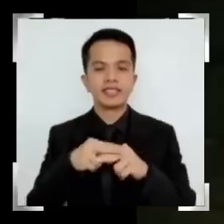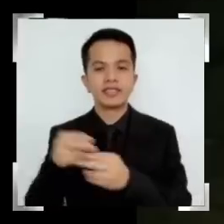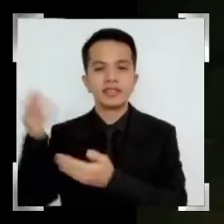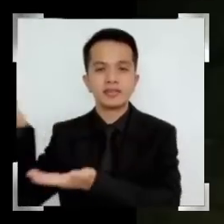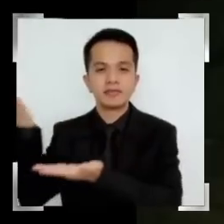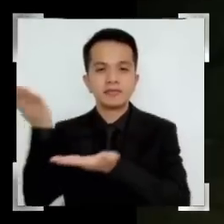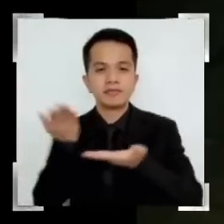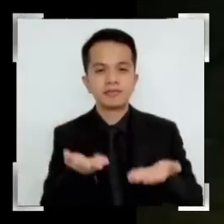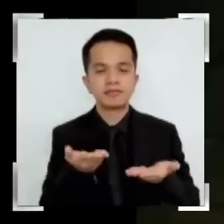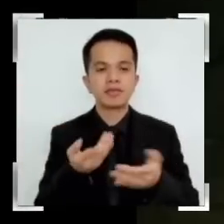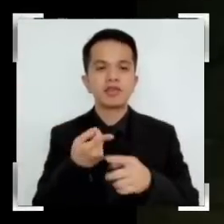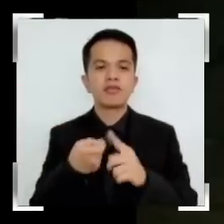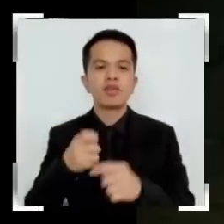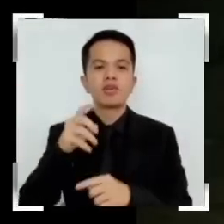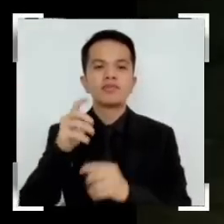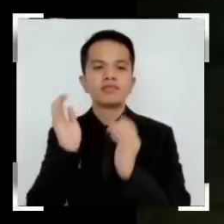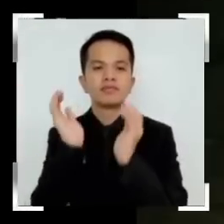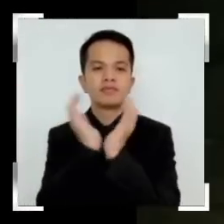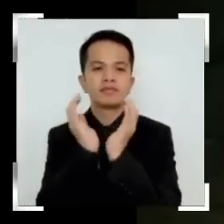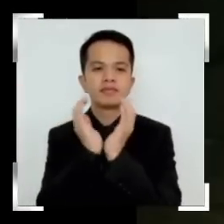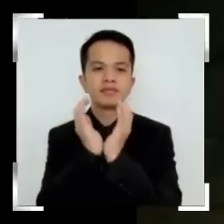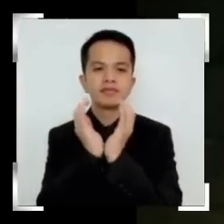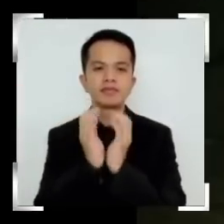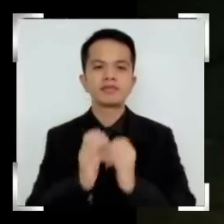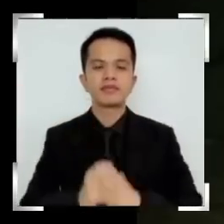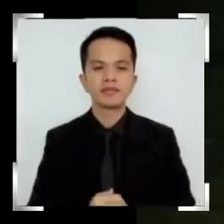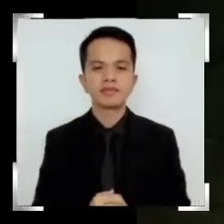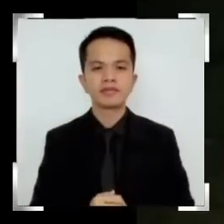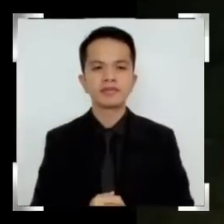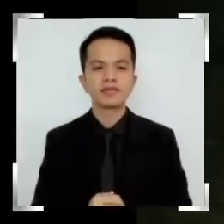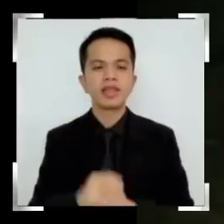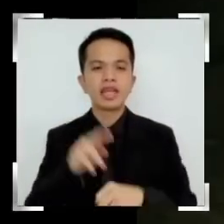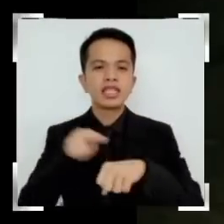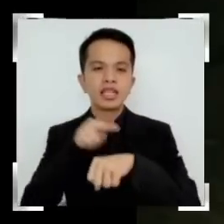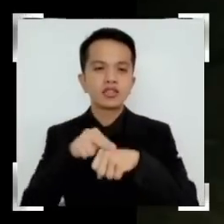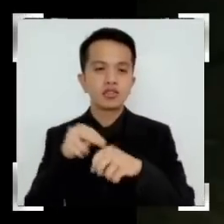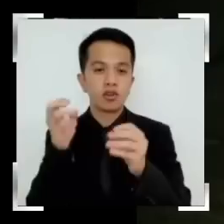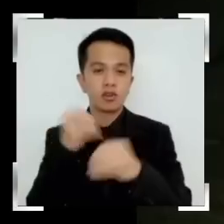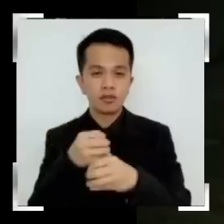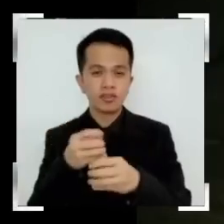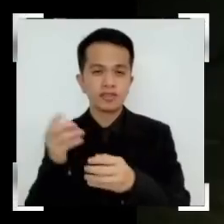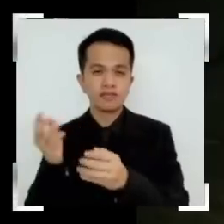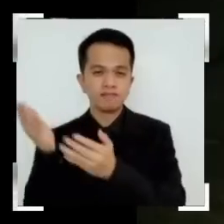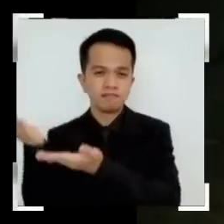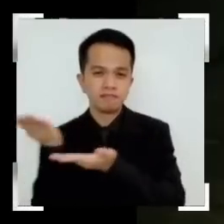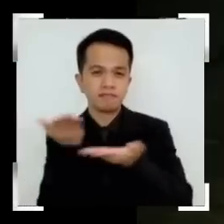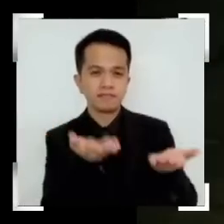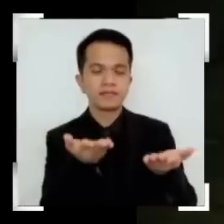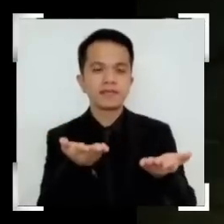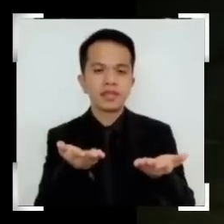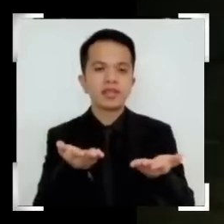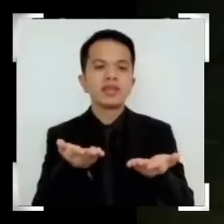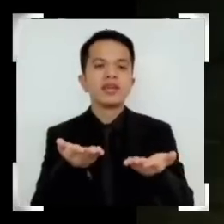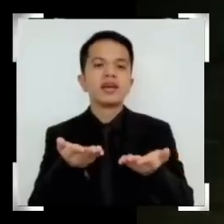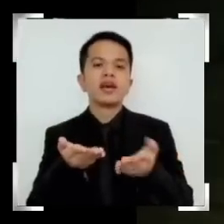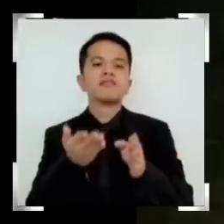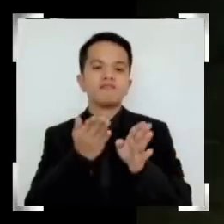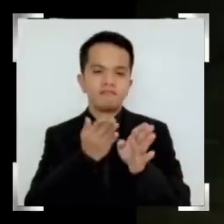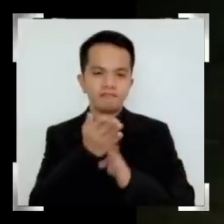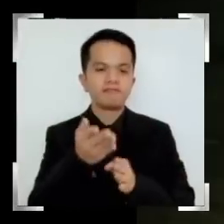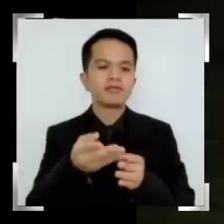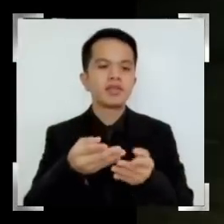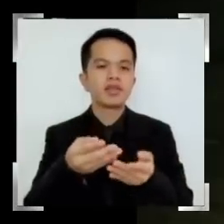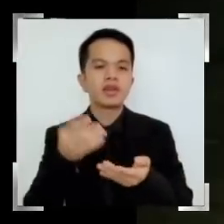sa DSWD National Office. Ang ilan sa mga ito ay direktang ipapadala sa warehouse ng